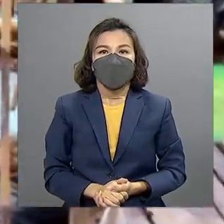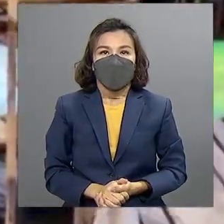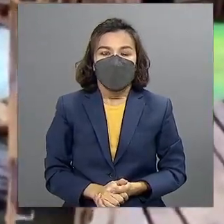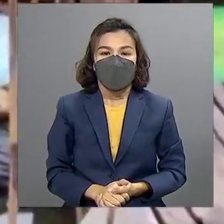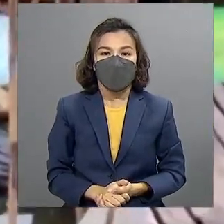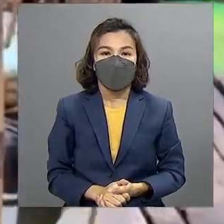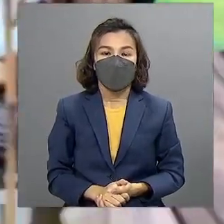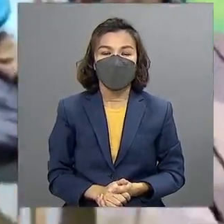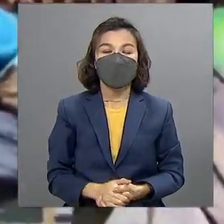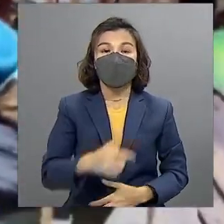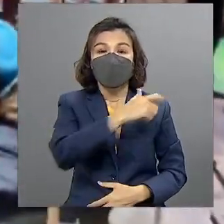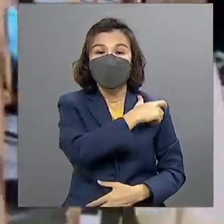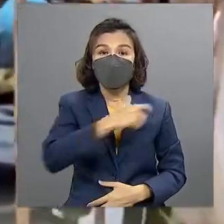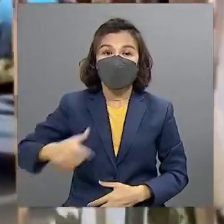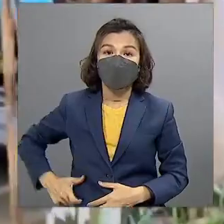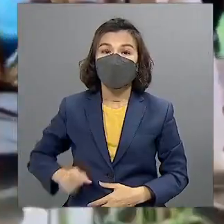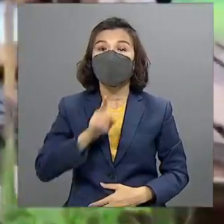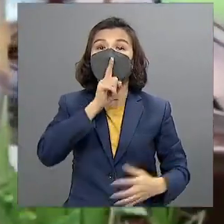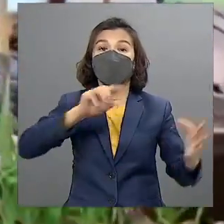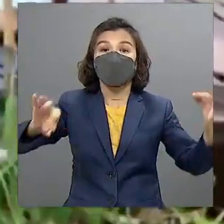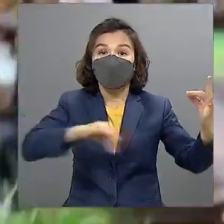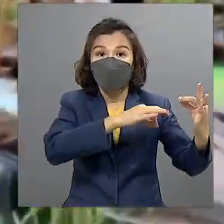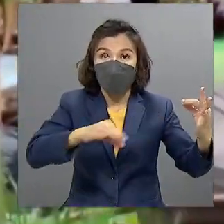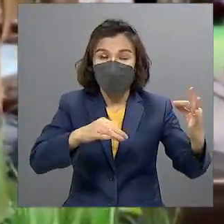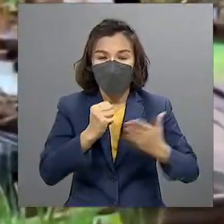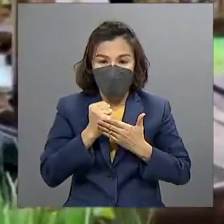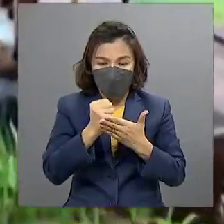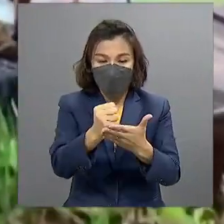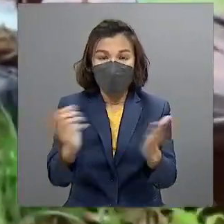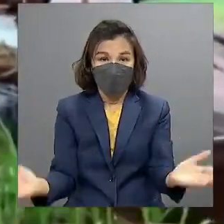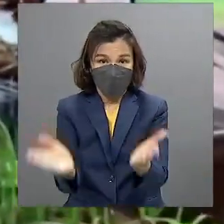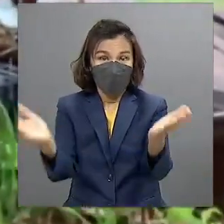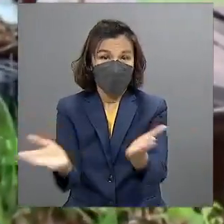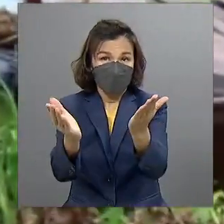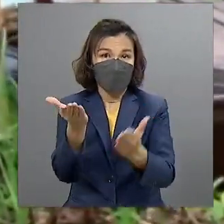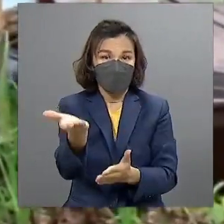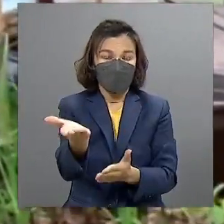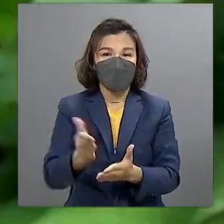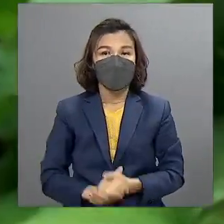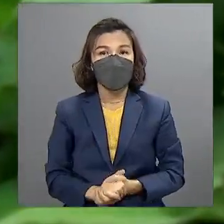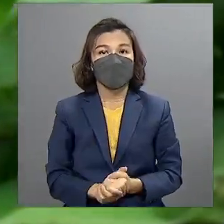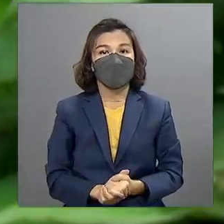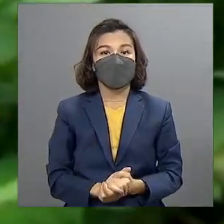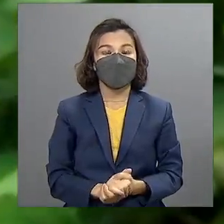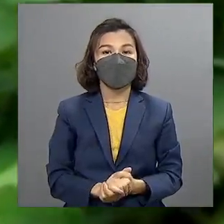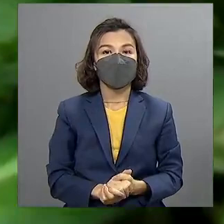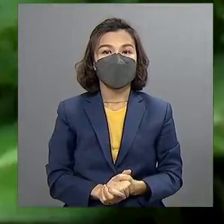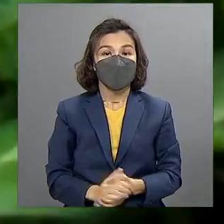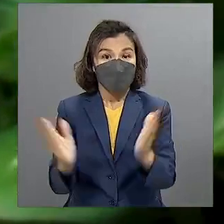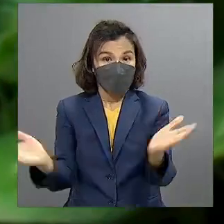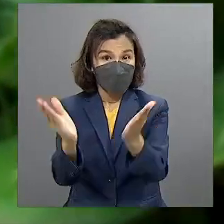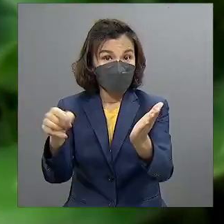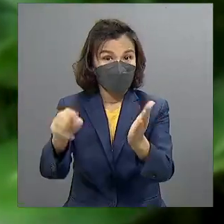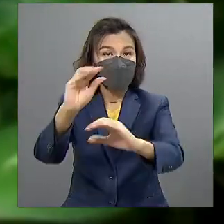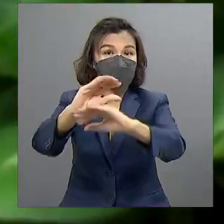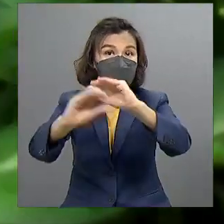ระกนิษฐาธิราชเจ้ากรมสมเด็จพระเทพรัตนราชสุดาสยามบรมราชกุมารีที่ได้ส่งเสริมโครงการดังกล่าวจึงเกิดความ